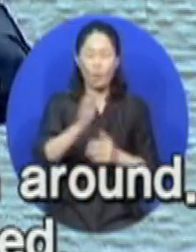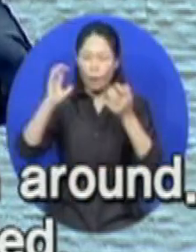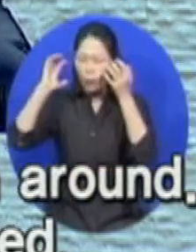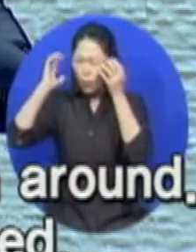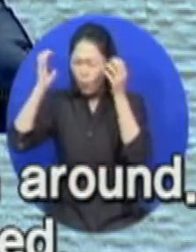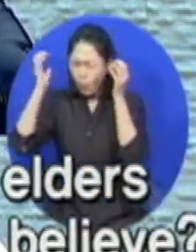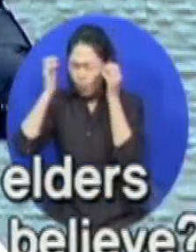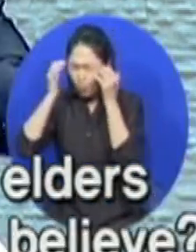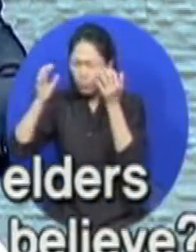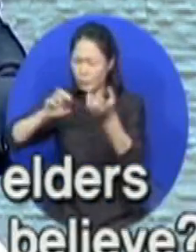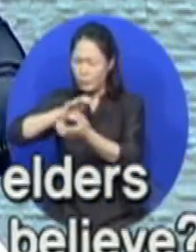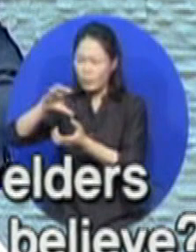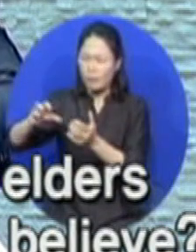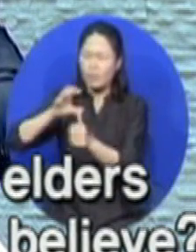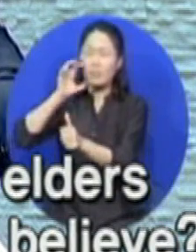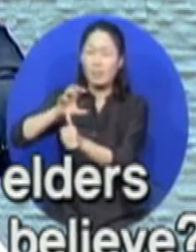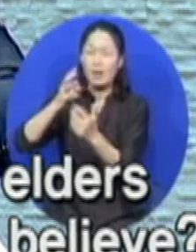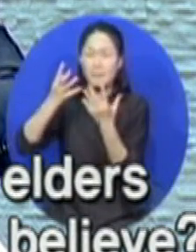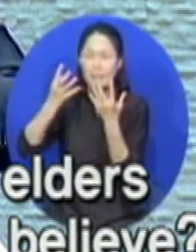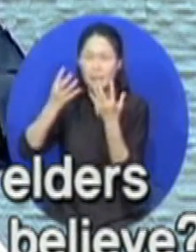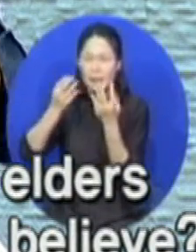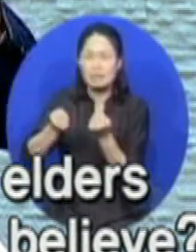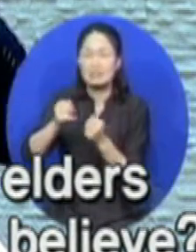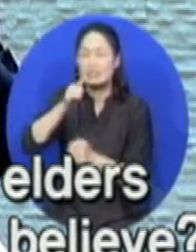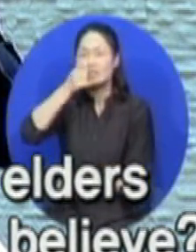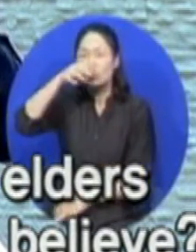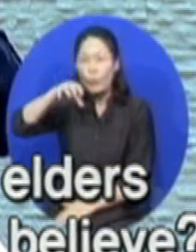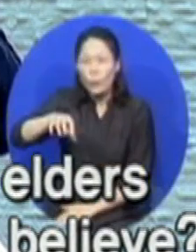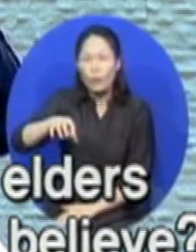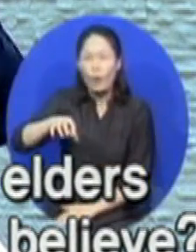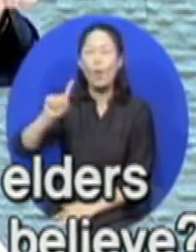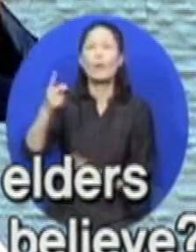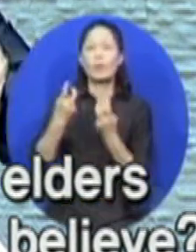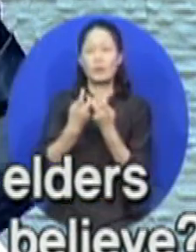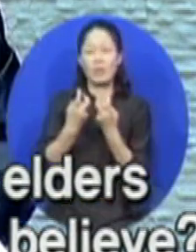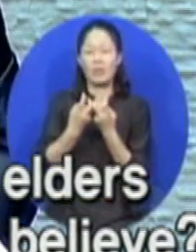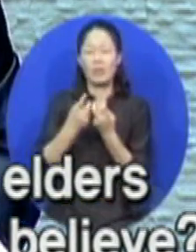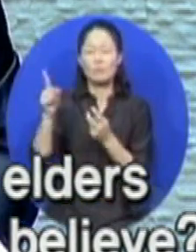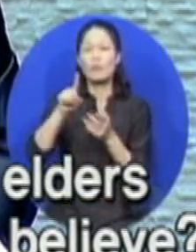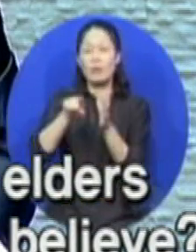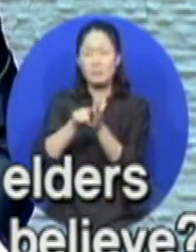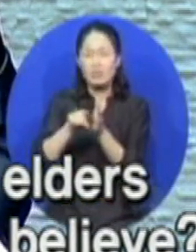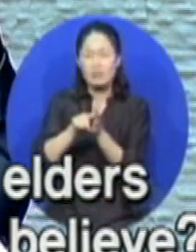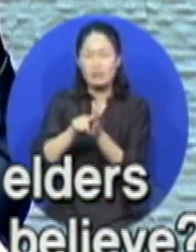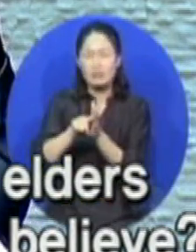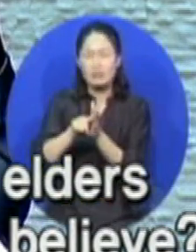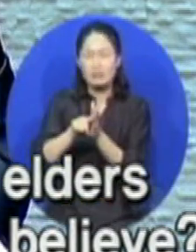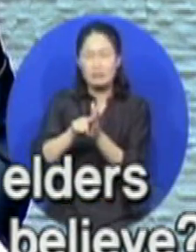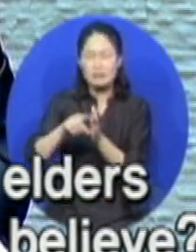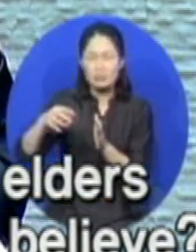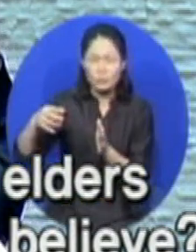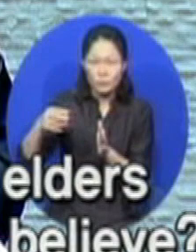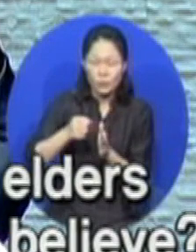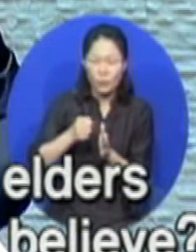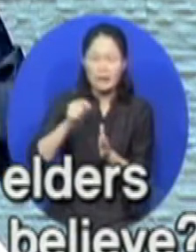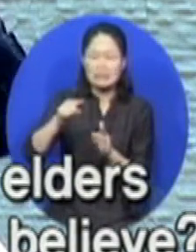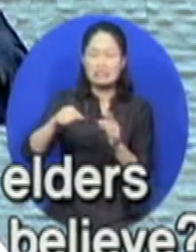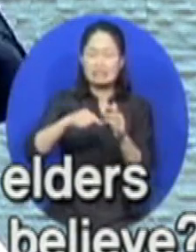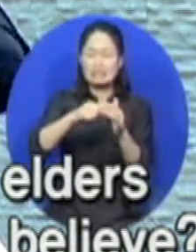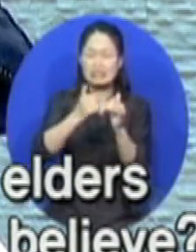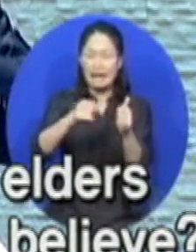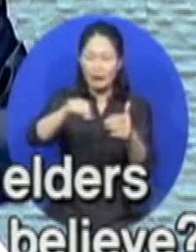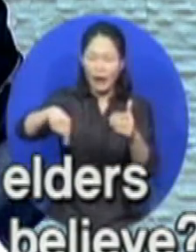핍박 안오고 그런데 어떻게 무얼 믿고 그 사람들 중에 한 사람을